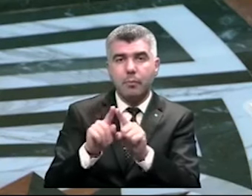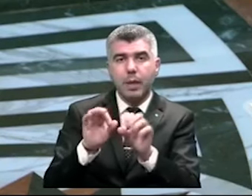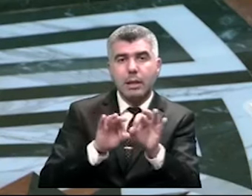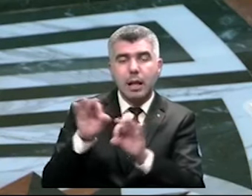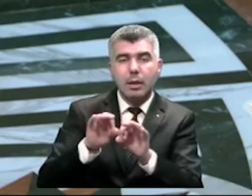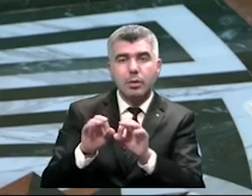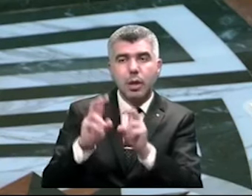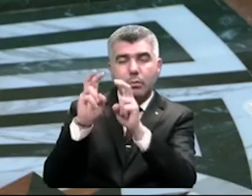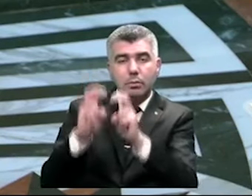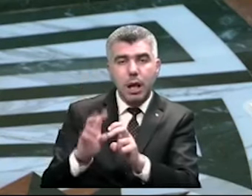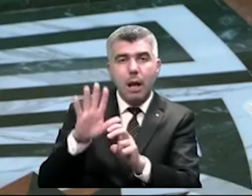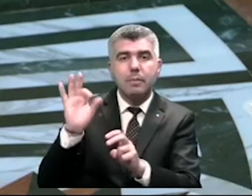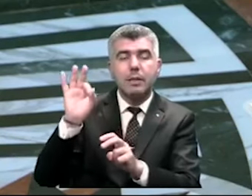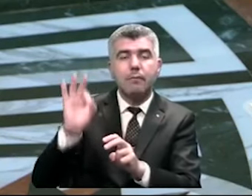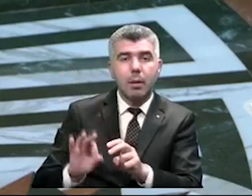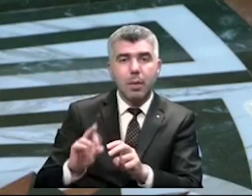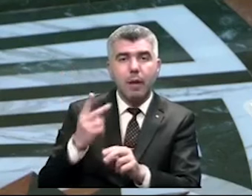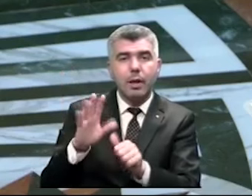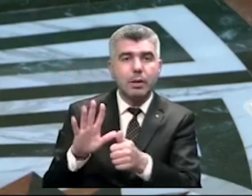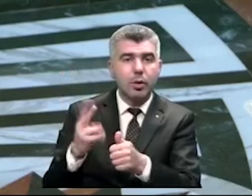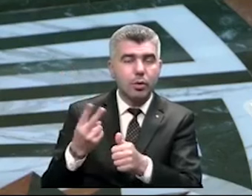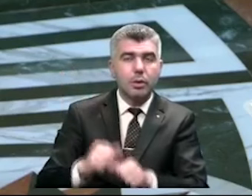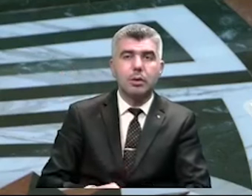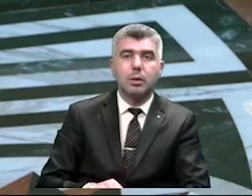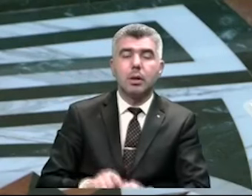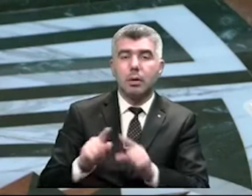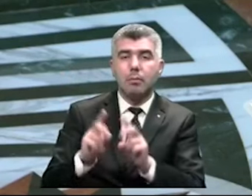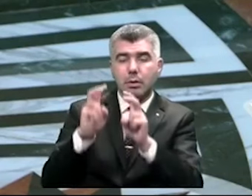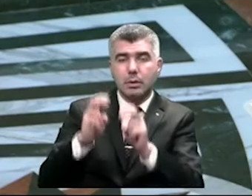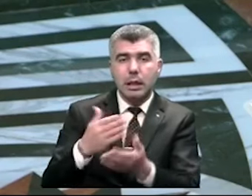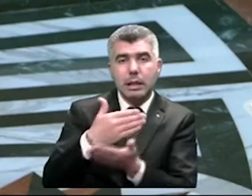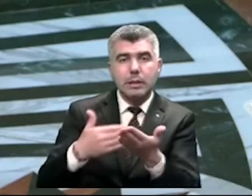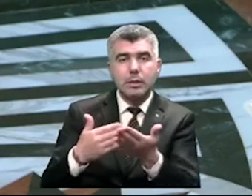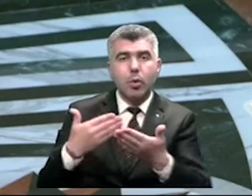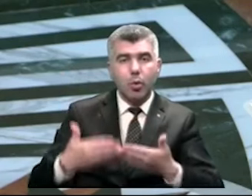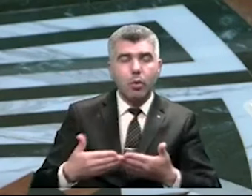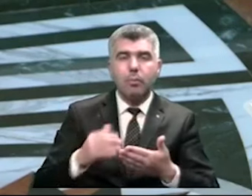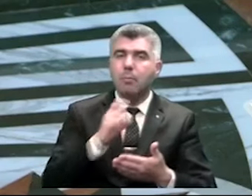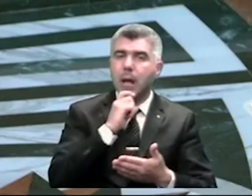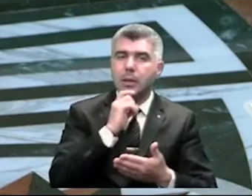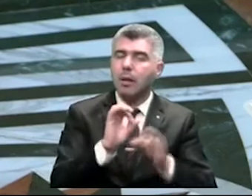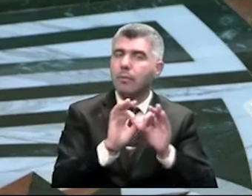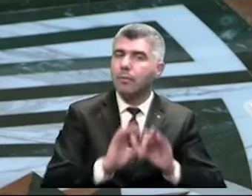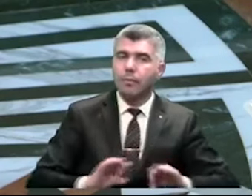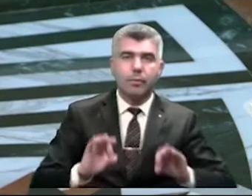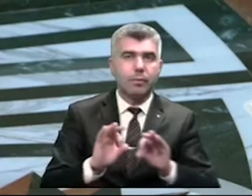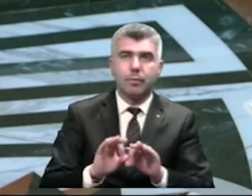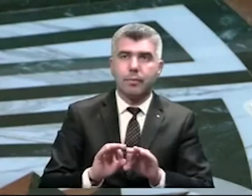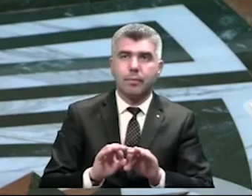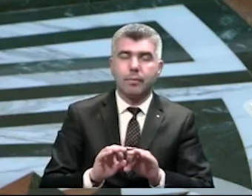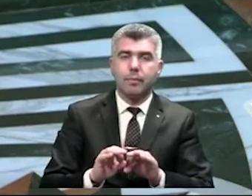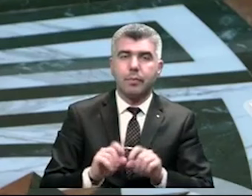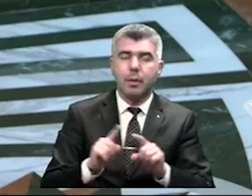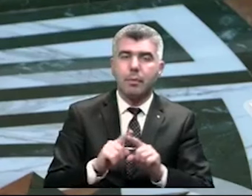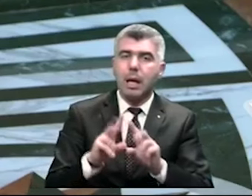التقليس ب 50% في غضون 2026 ونكون واصلين لنص اليوم ومازال ما وصلناش مازال حنايا